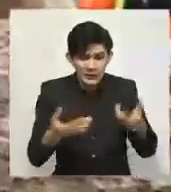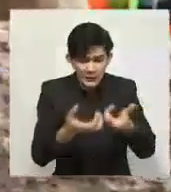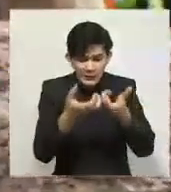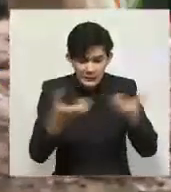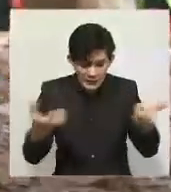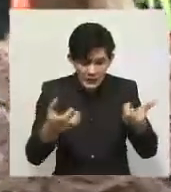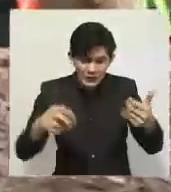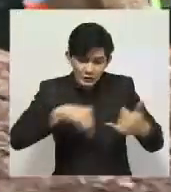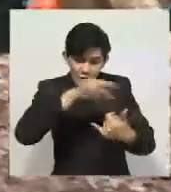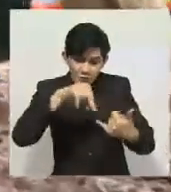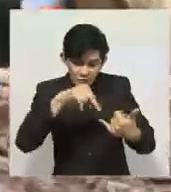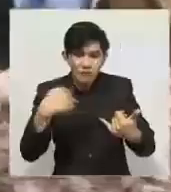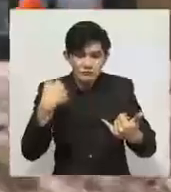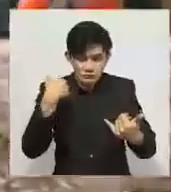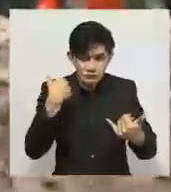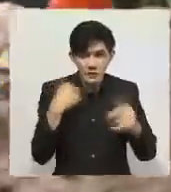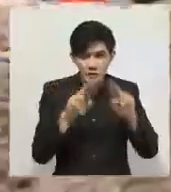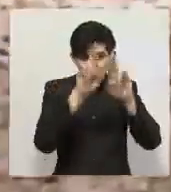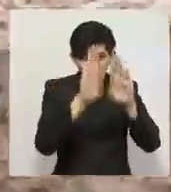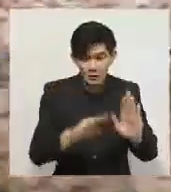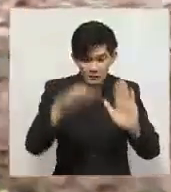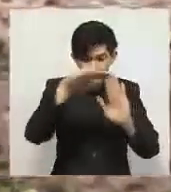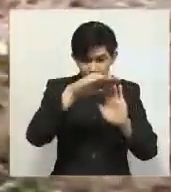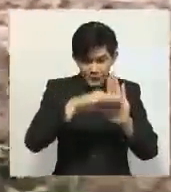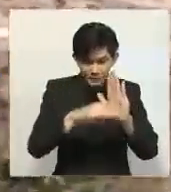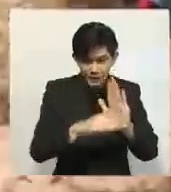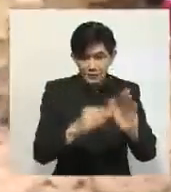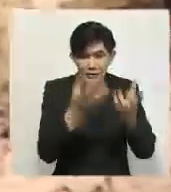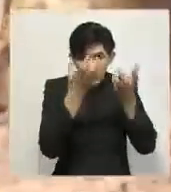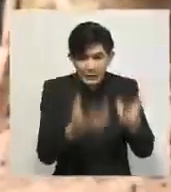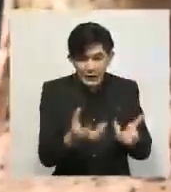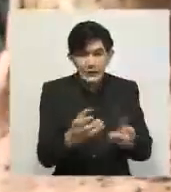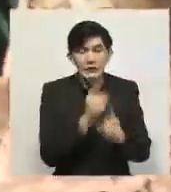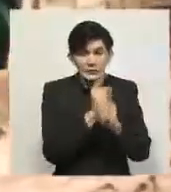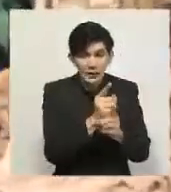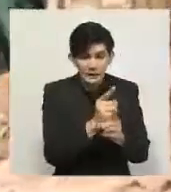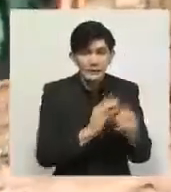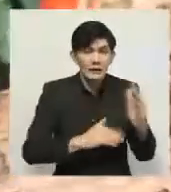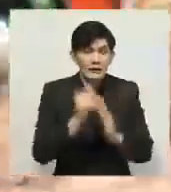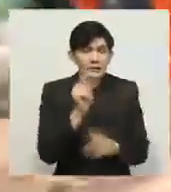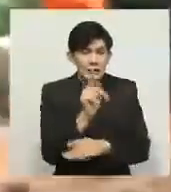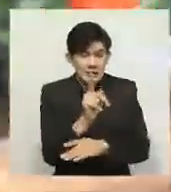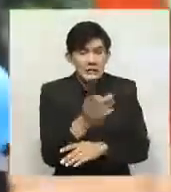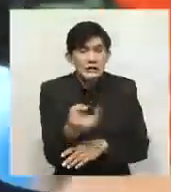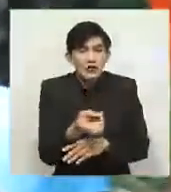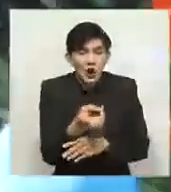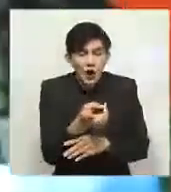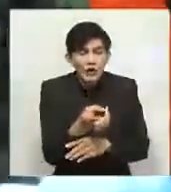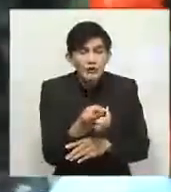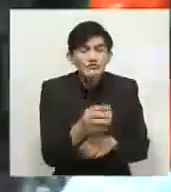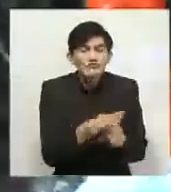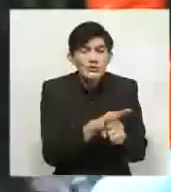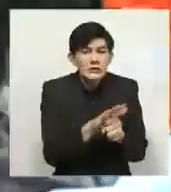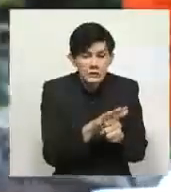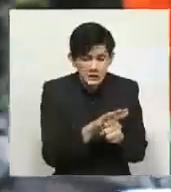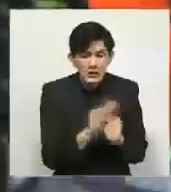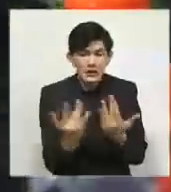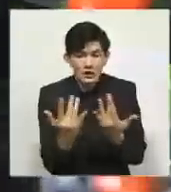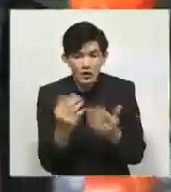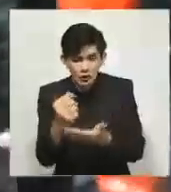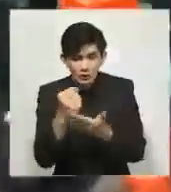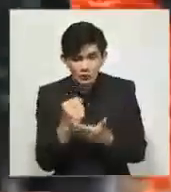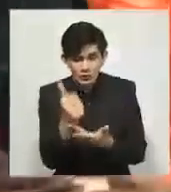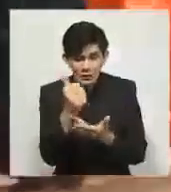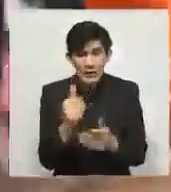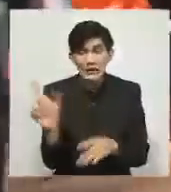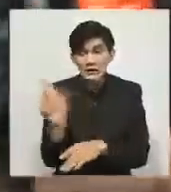แยกอาการตามระบบคัดกรองผู้ป่วยตามลำดับความรุนแรงคือสีเขียวบาดเจ็บเล็กน้อยยังสามารถรอการช่วยเหลือ